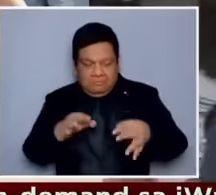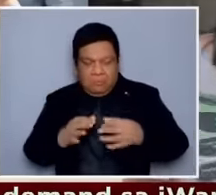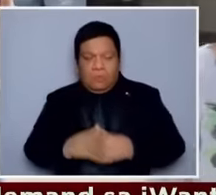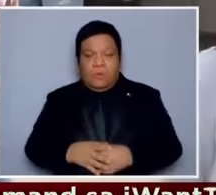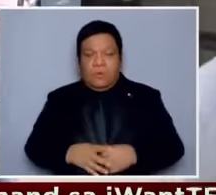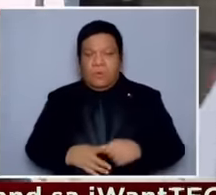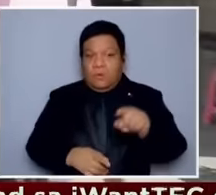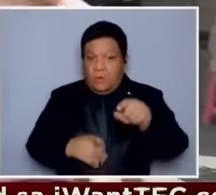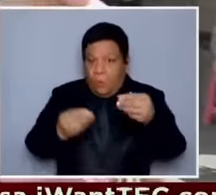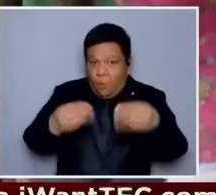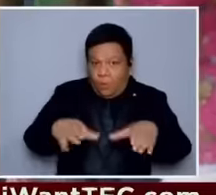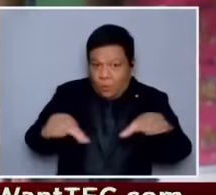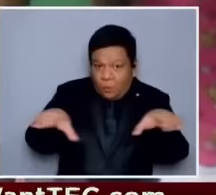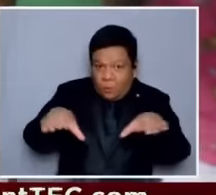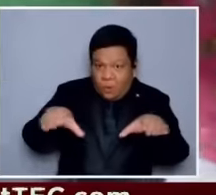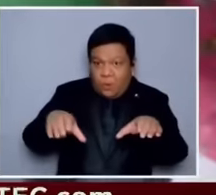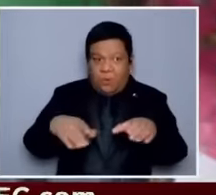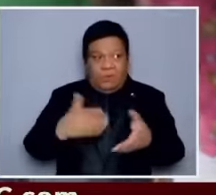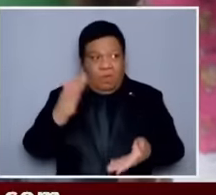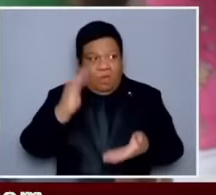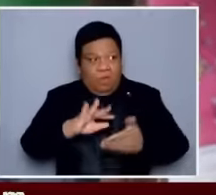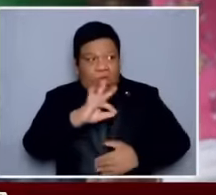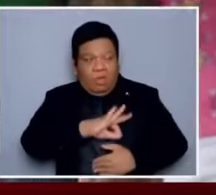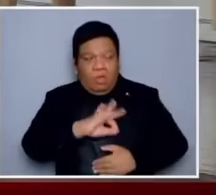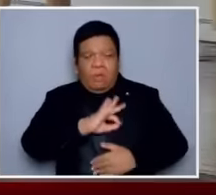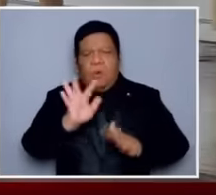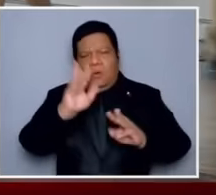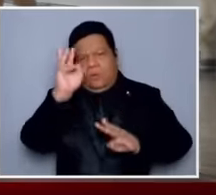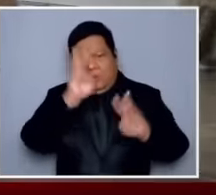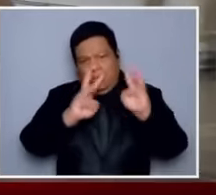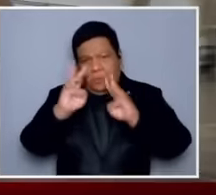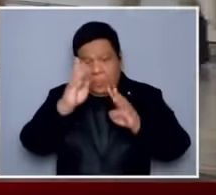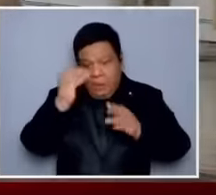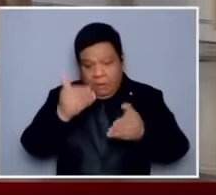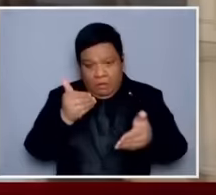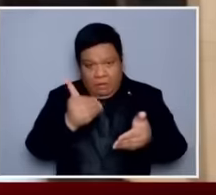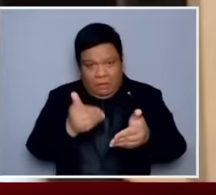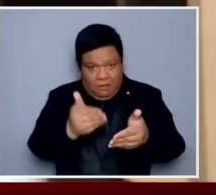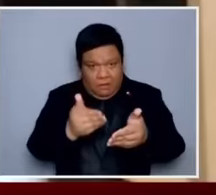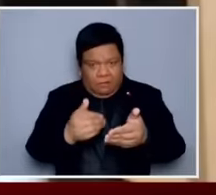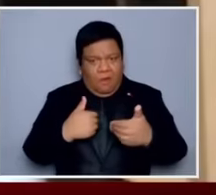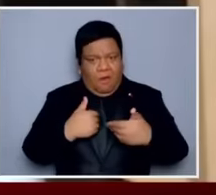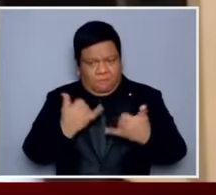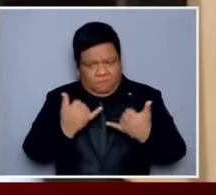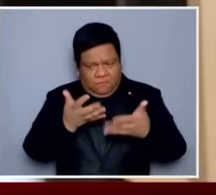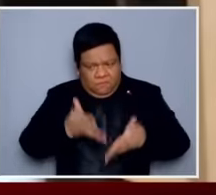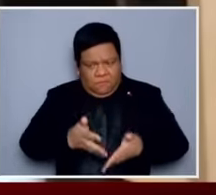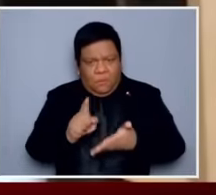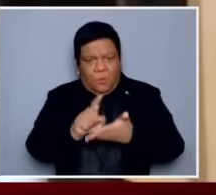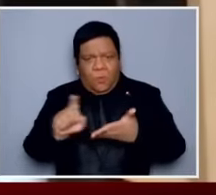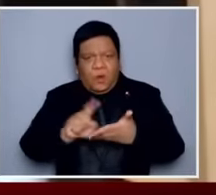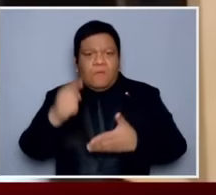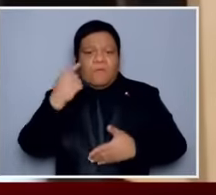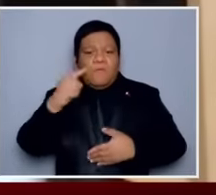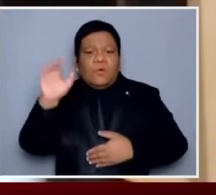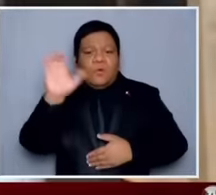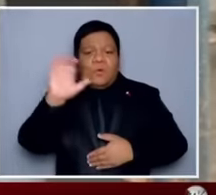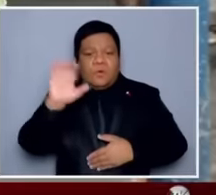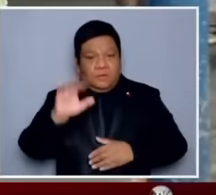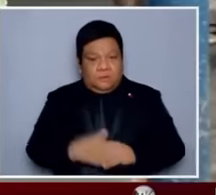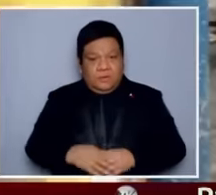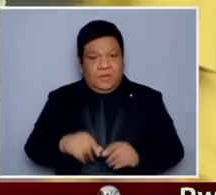o nabawasan ang kita dahil may magagawa pa ilang linggo bago magpasko. Payo ng financial advisor na si Salvi